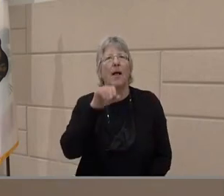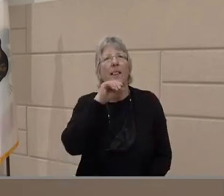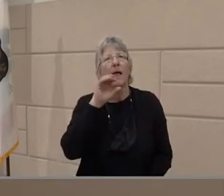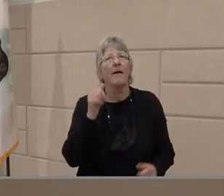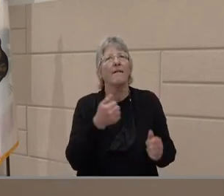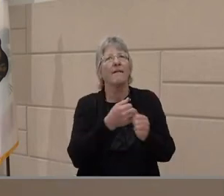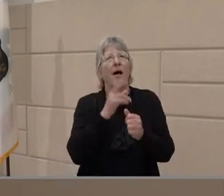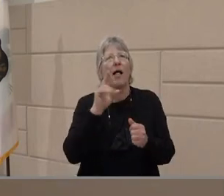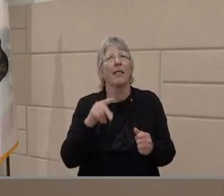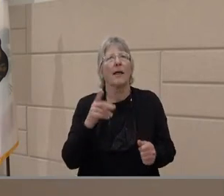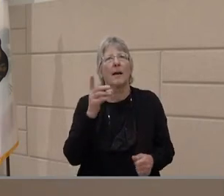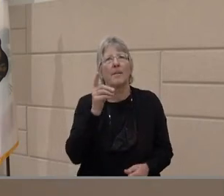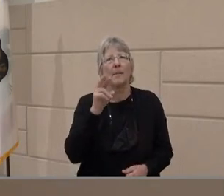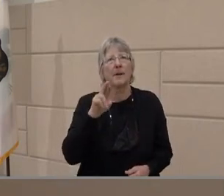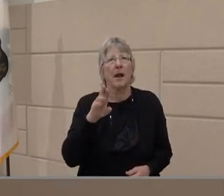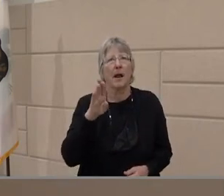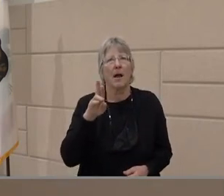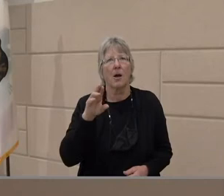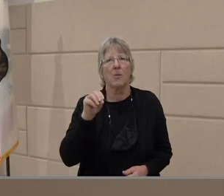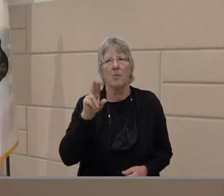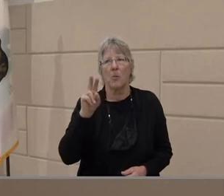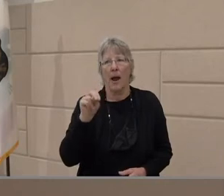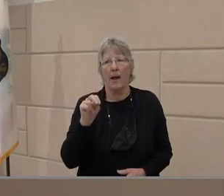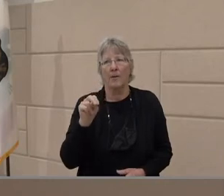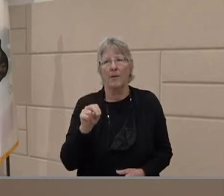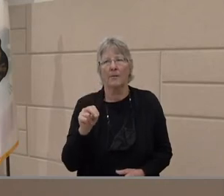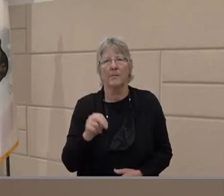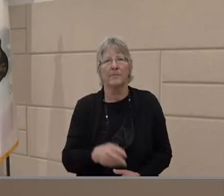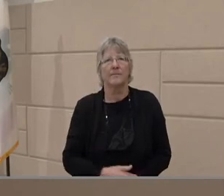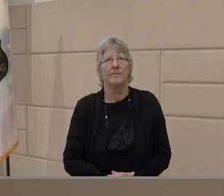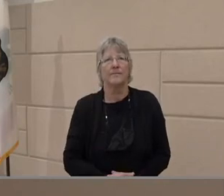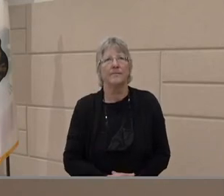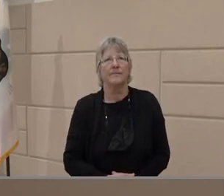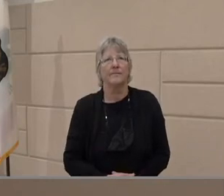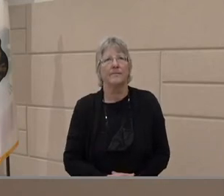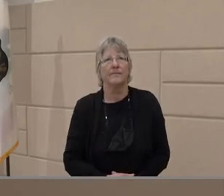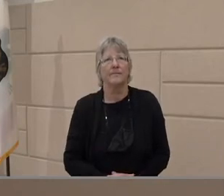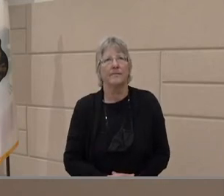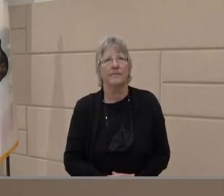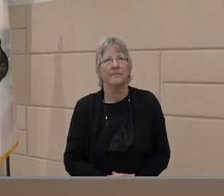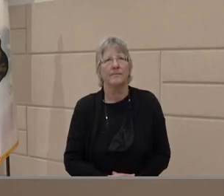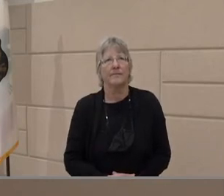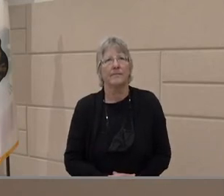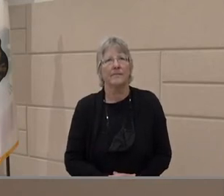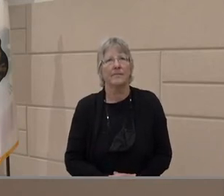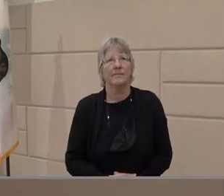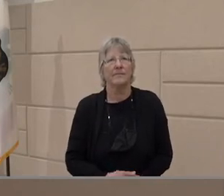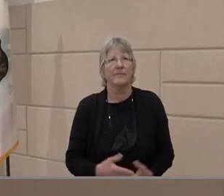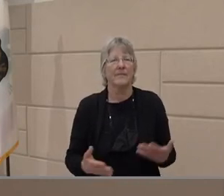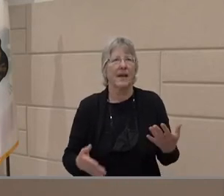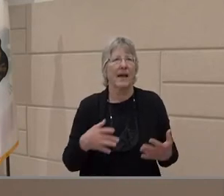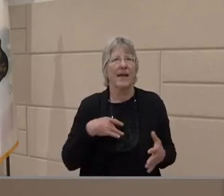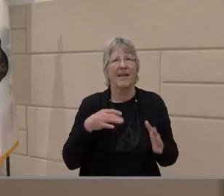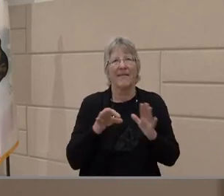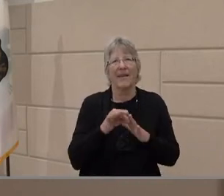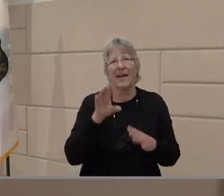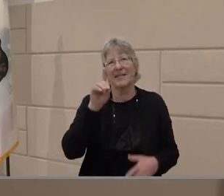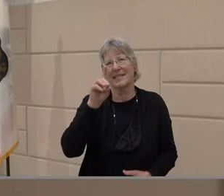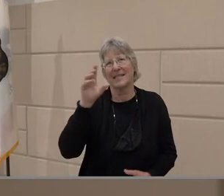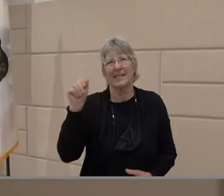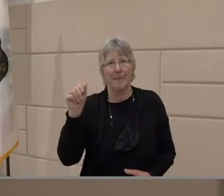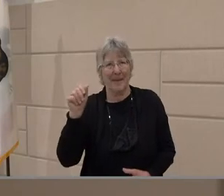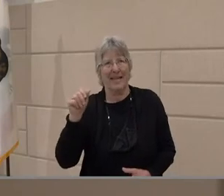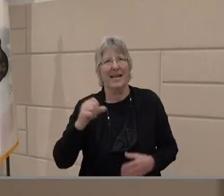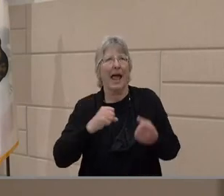ได้ขยมจังทวีกาตามดานจีบันไทม์จมูกดอกเตอร์บราวน์เตะตรงอัมปีปี